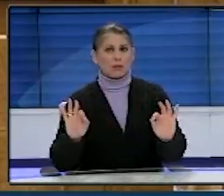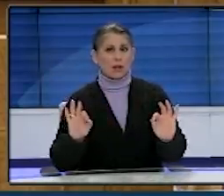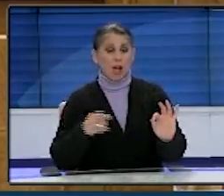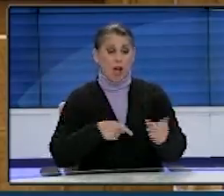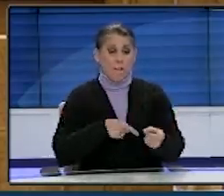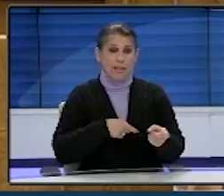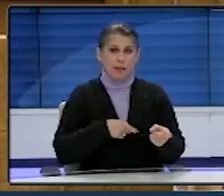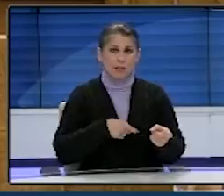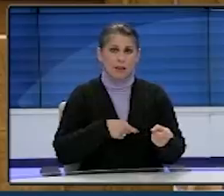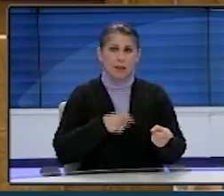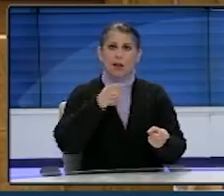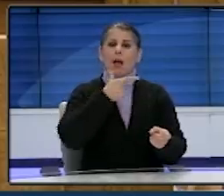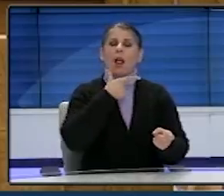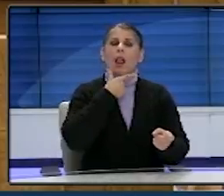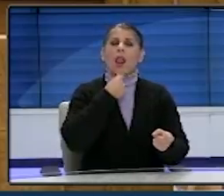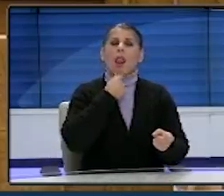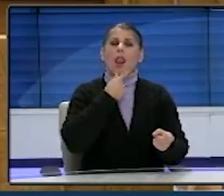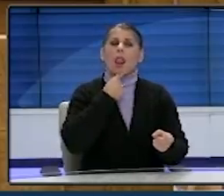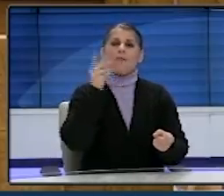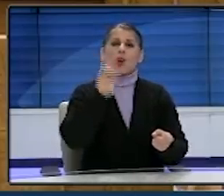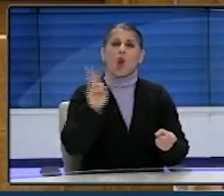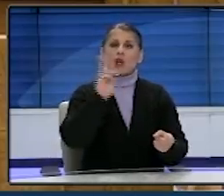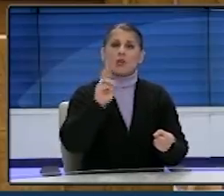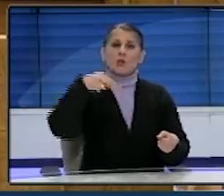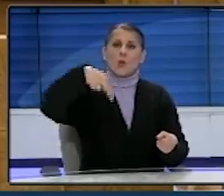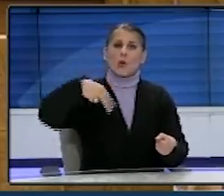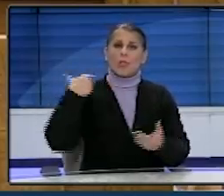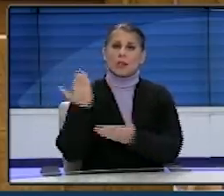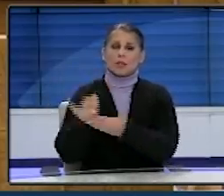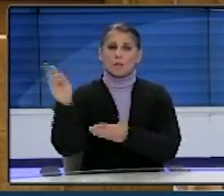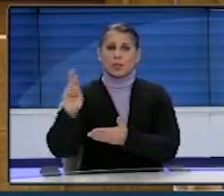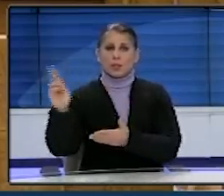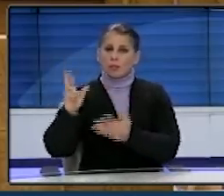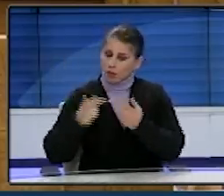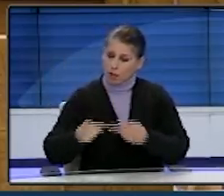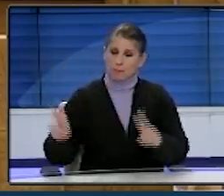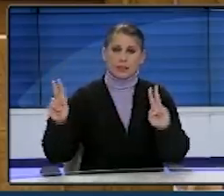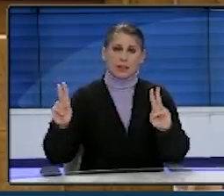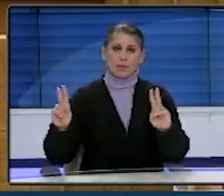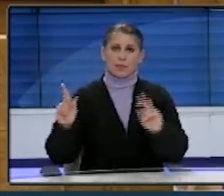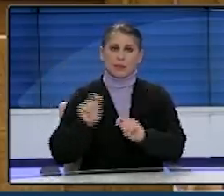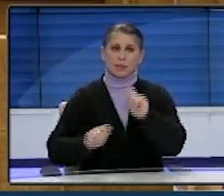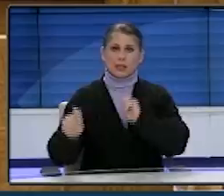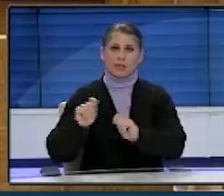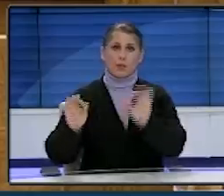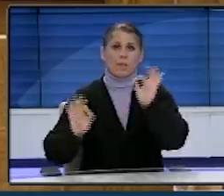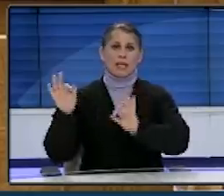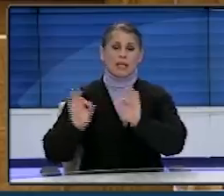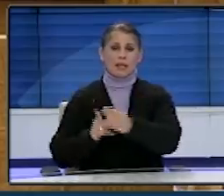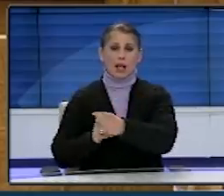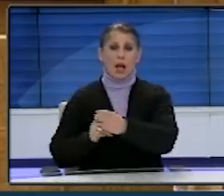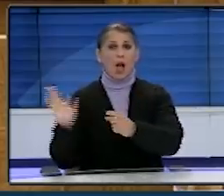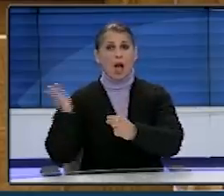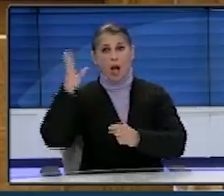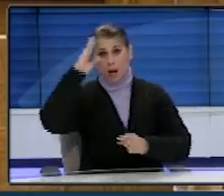ο Λευκορώσος Λουκασένκο είπε πως θα ζητήσει από τη Ρωσία να της επιτρέψει να αναπτύξει πυρηνικά όπλα, αν